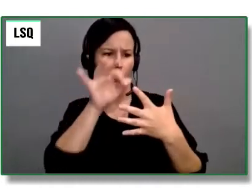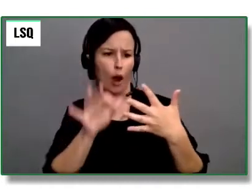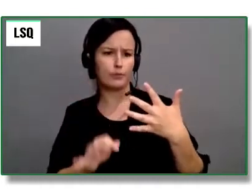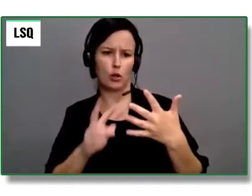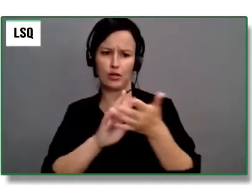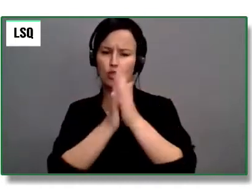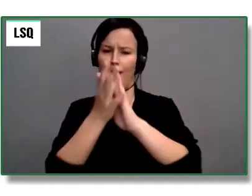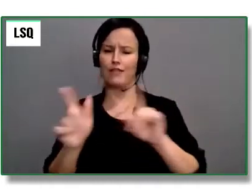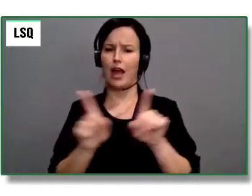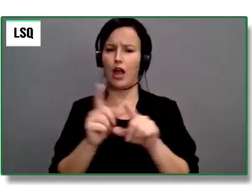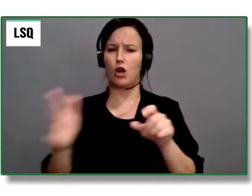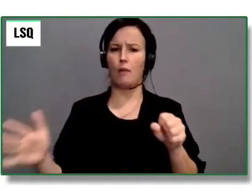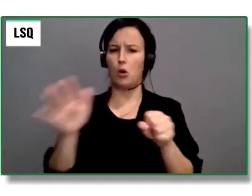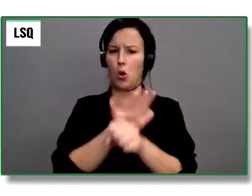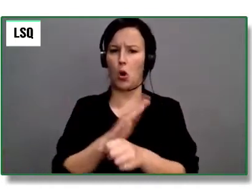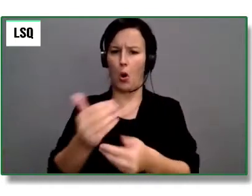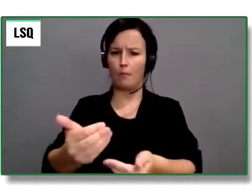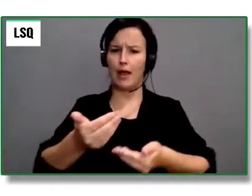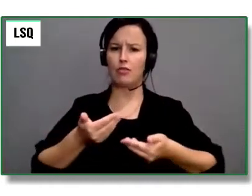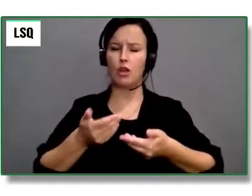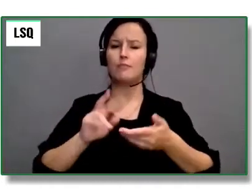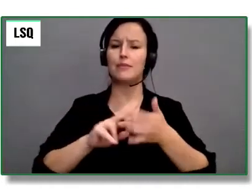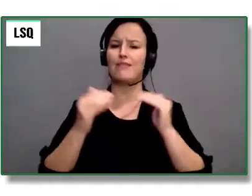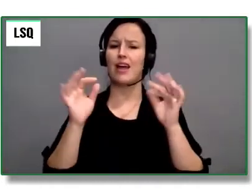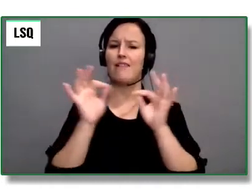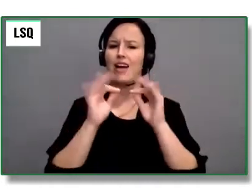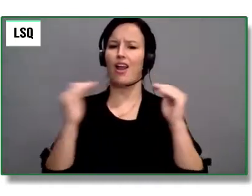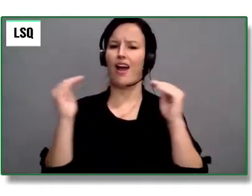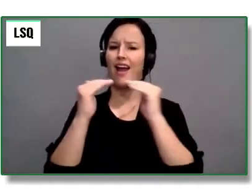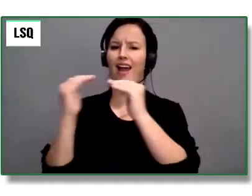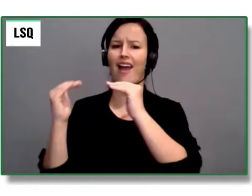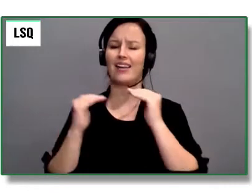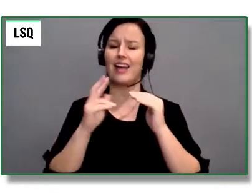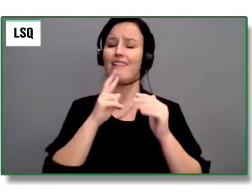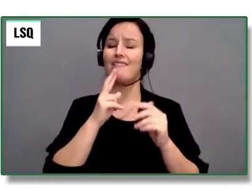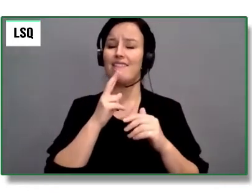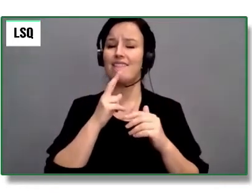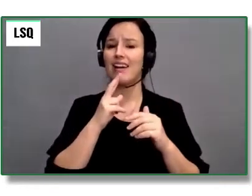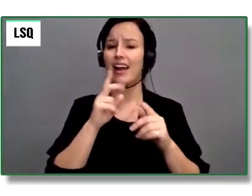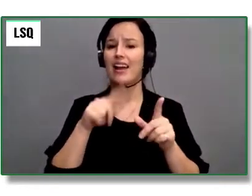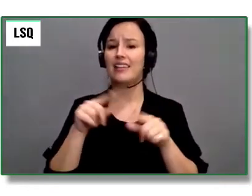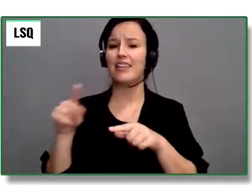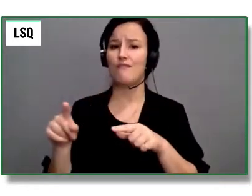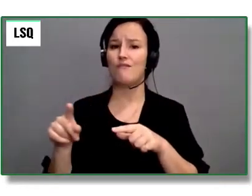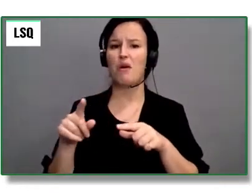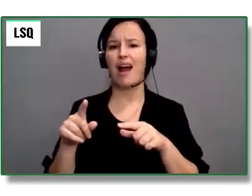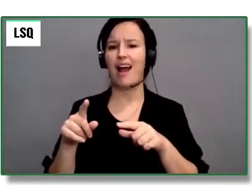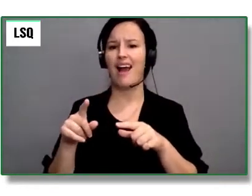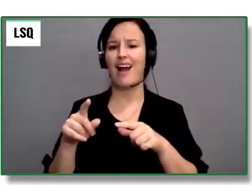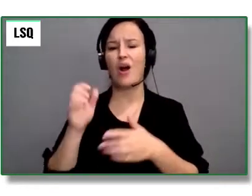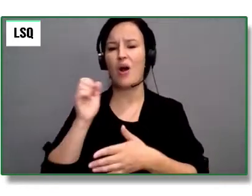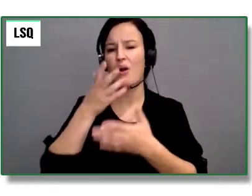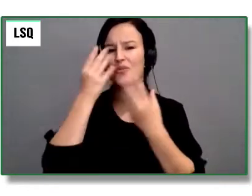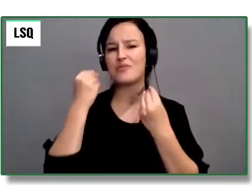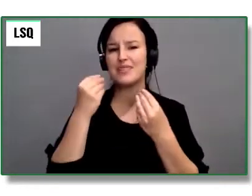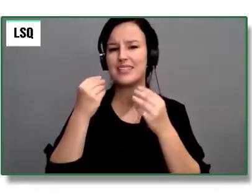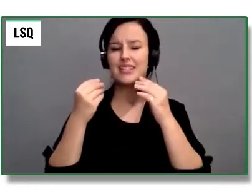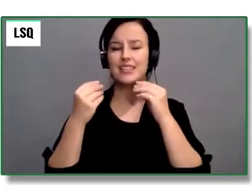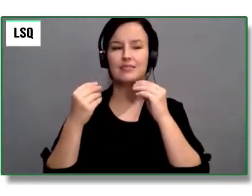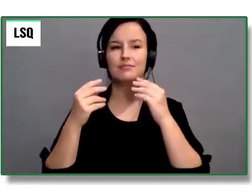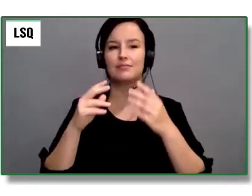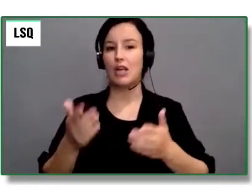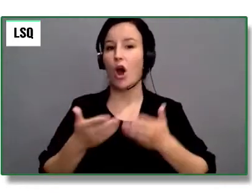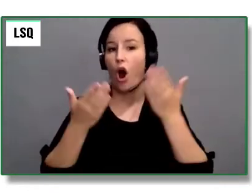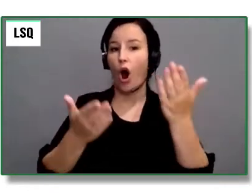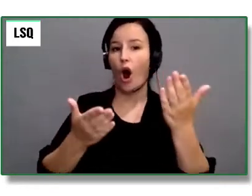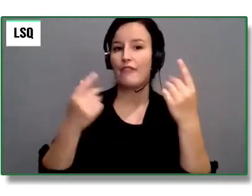entière et de leur accorder une valeur égale. Je pense que cette dernière partie est souvent écartée. C'est pourquoi là, on vous en parlait.